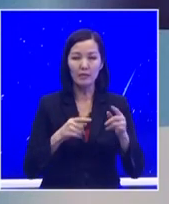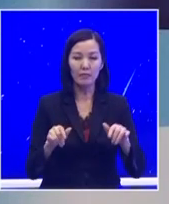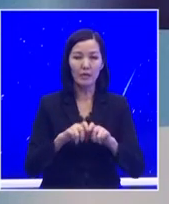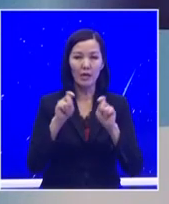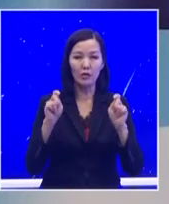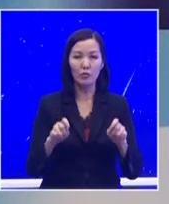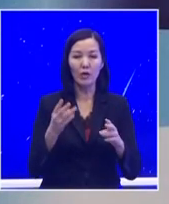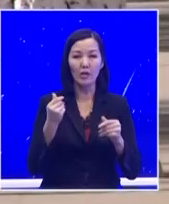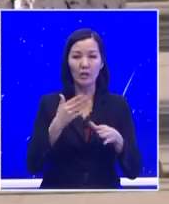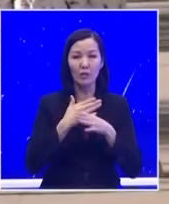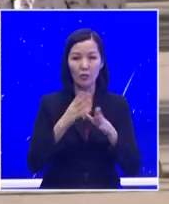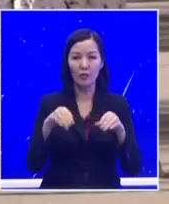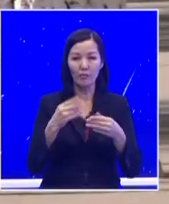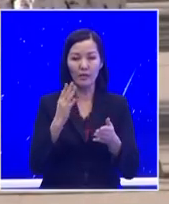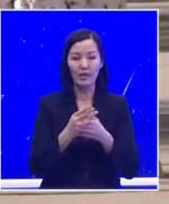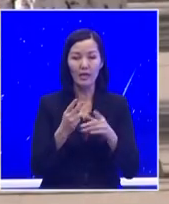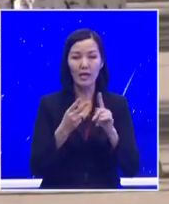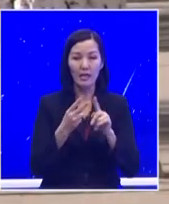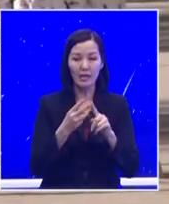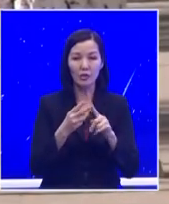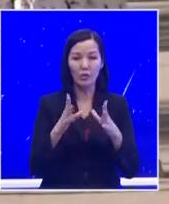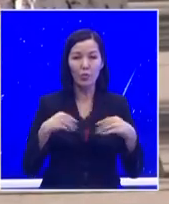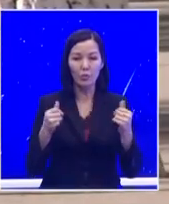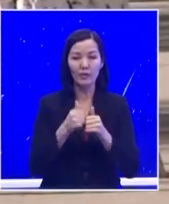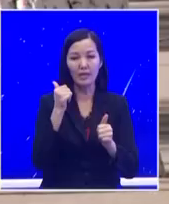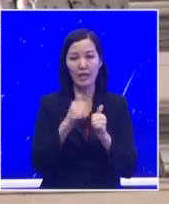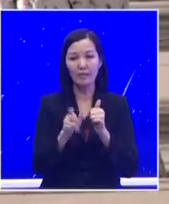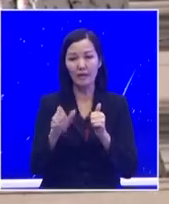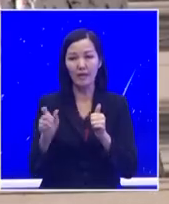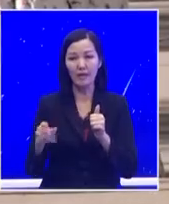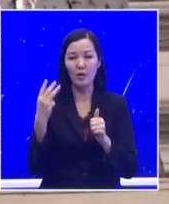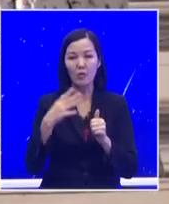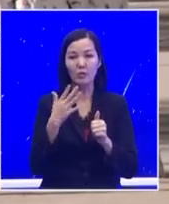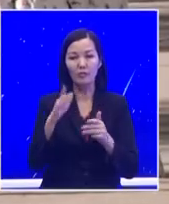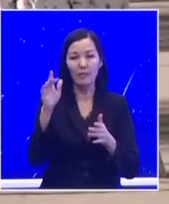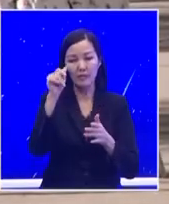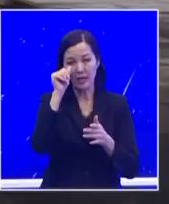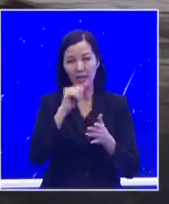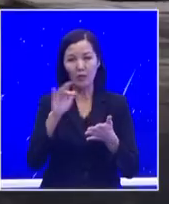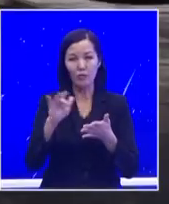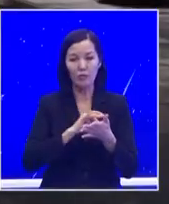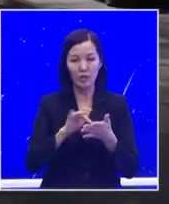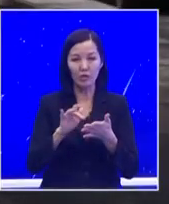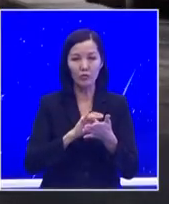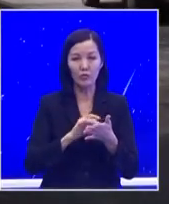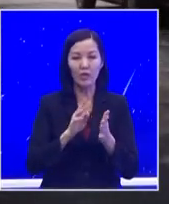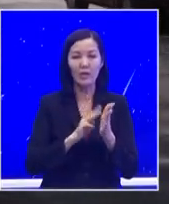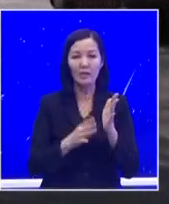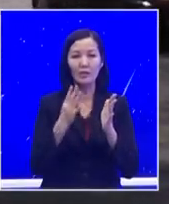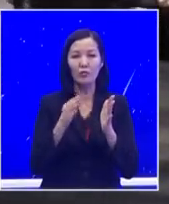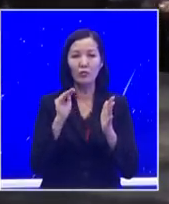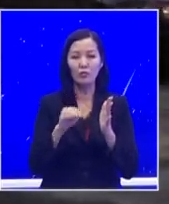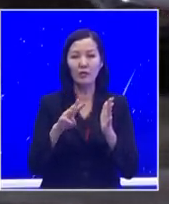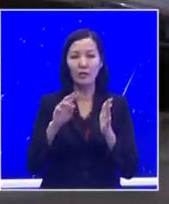дөңгелетуге субсидия қарастырылған. Екіншісі, отбасының әрбір мүшесіне 35 айлық есептік көрсеткіш көлемінде 84 мың